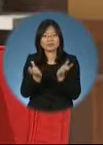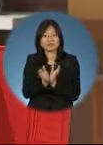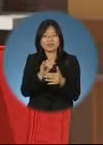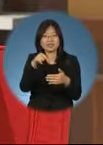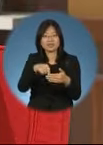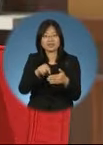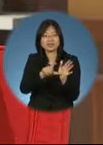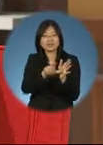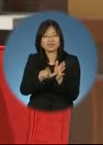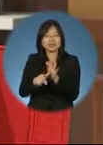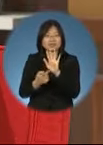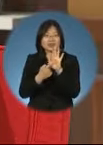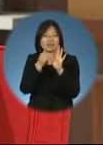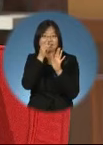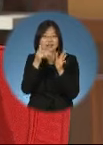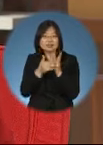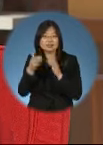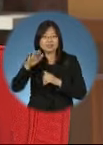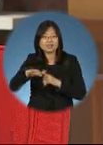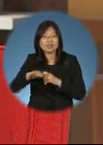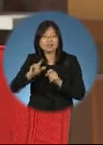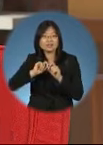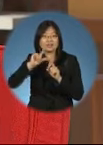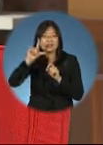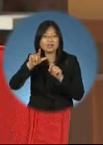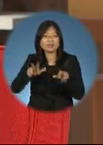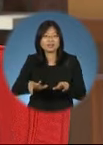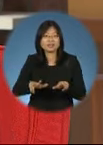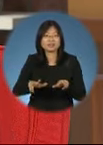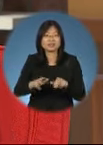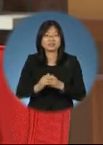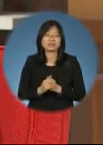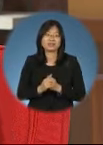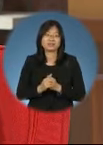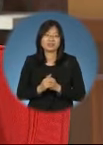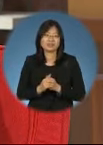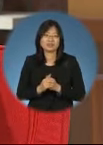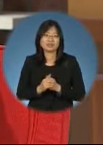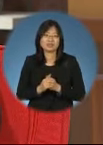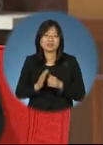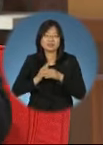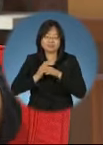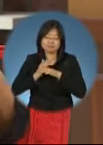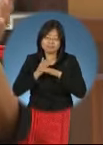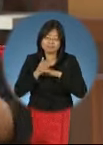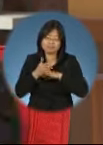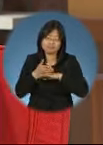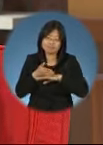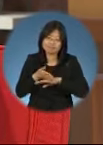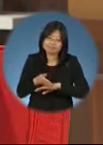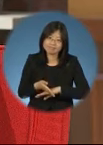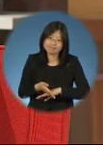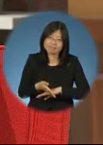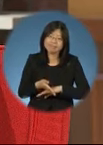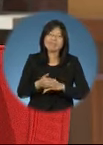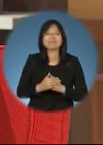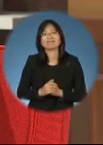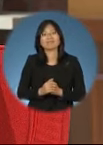때로는 나오는데 주로 굉장히 이렇게 타임을 얘기하자면 슬로우하고